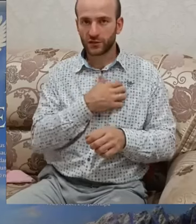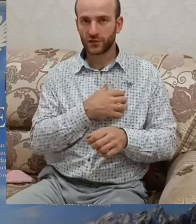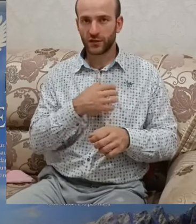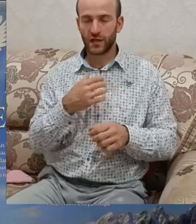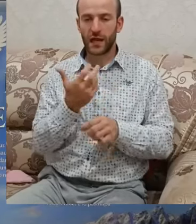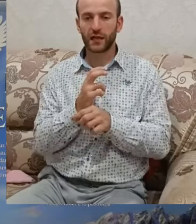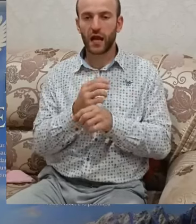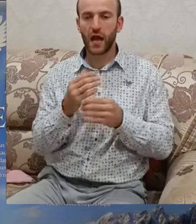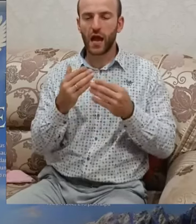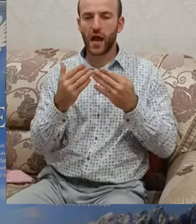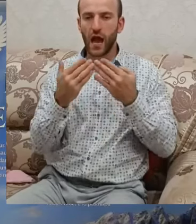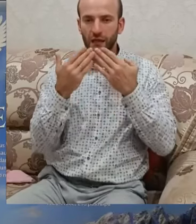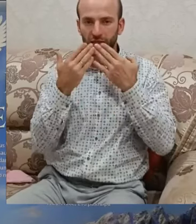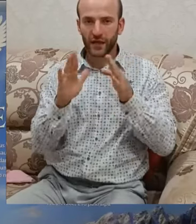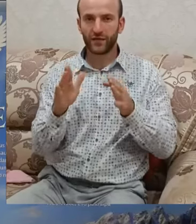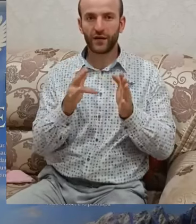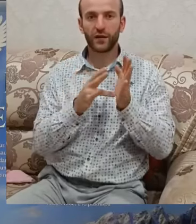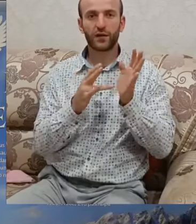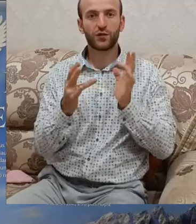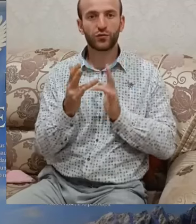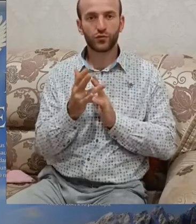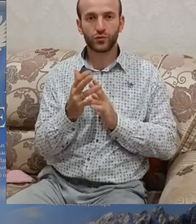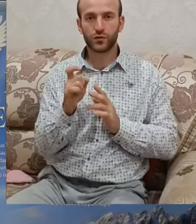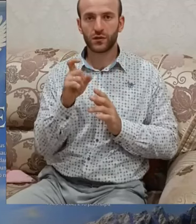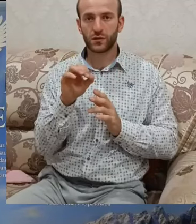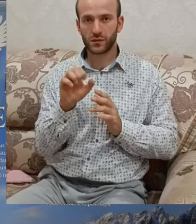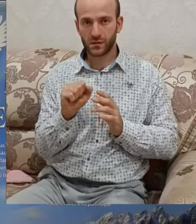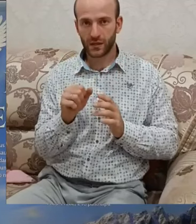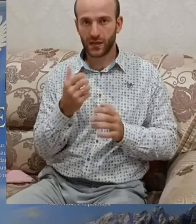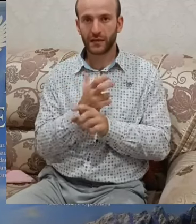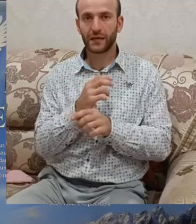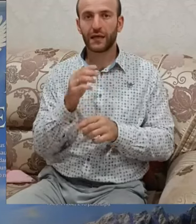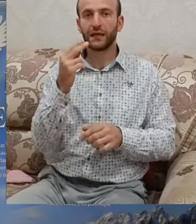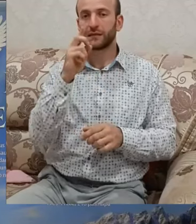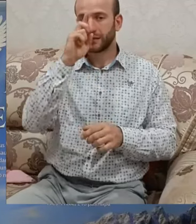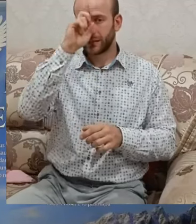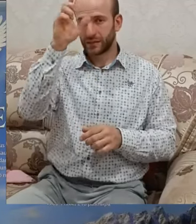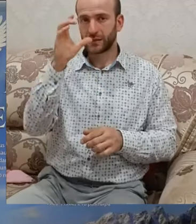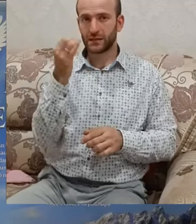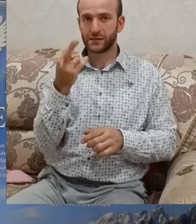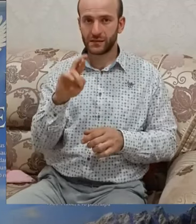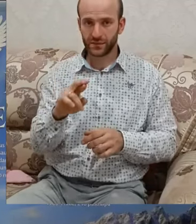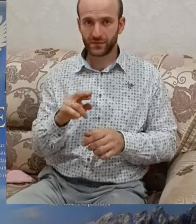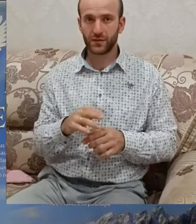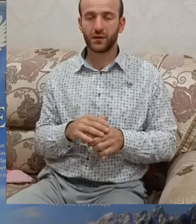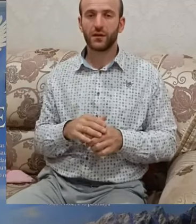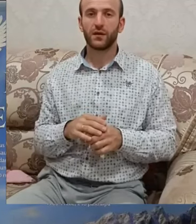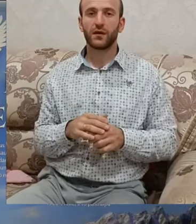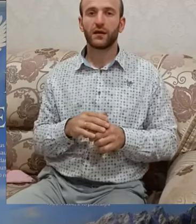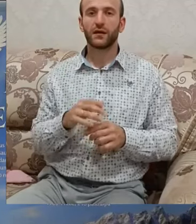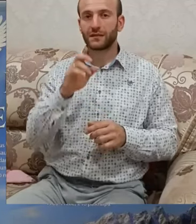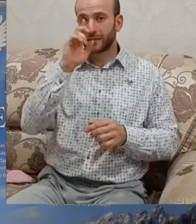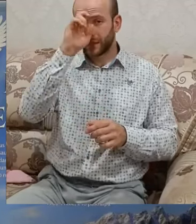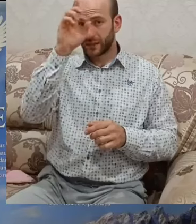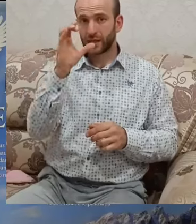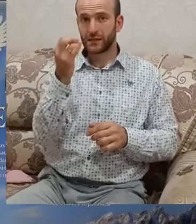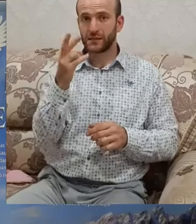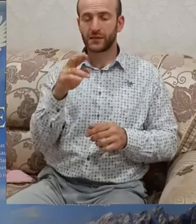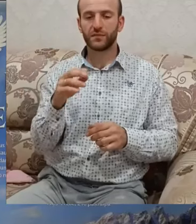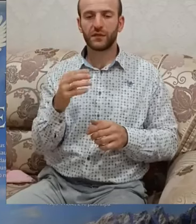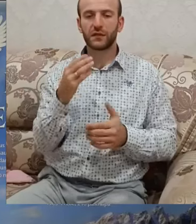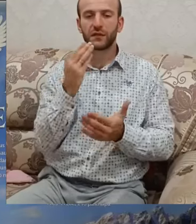Христа. Karališkoji sėkla. Царское семя. Turi troškimą gyventi tik tuo žodžiu. Имеет жажду жить только